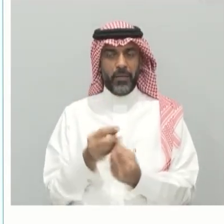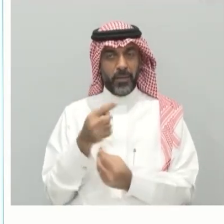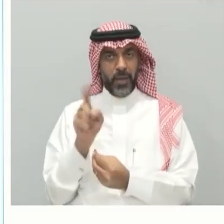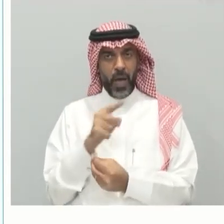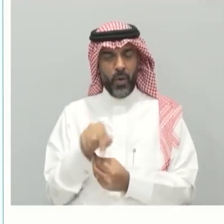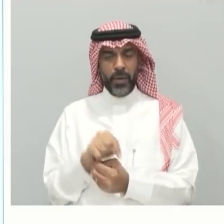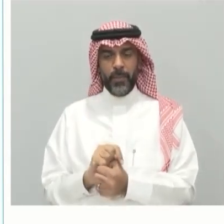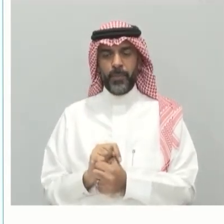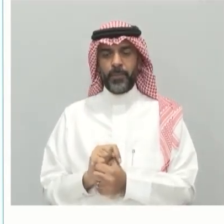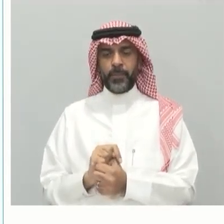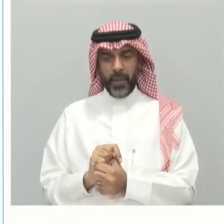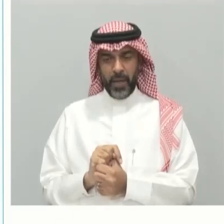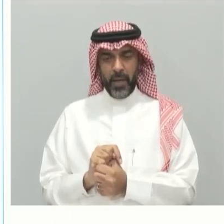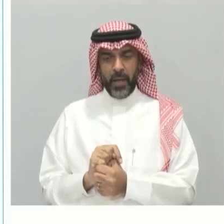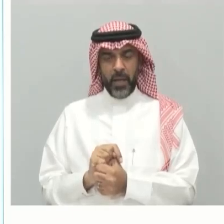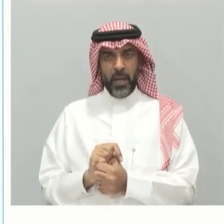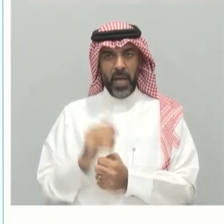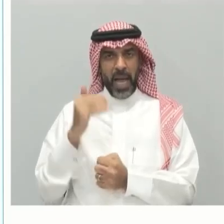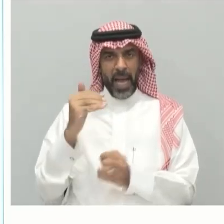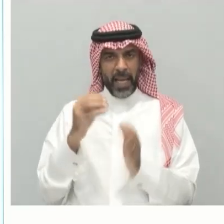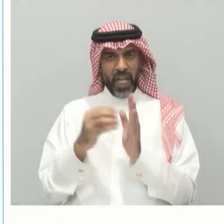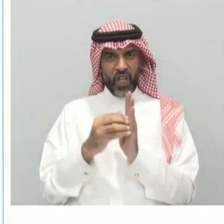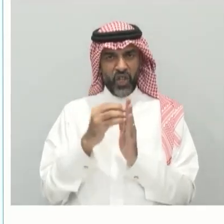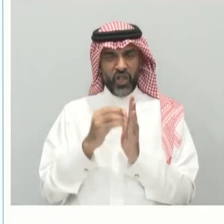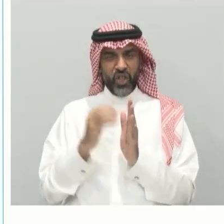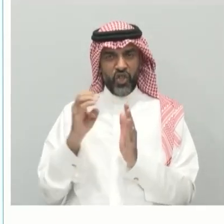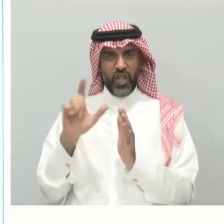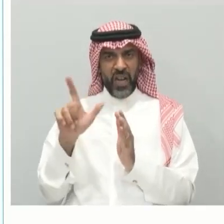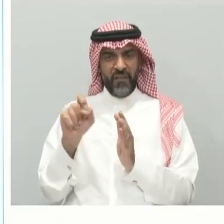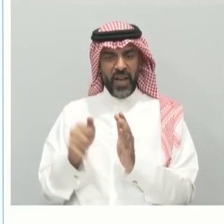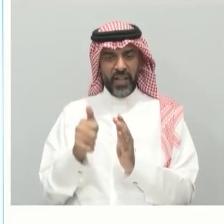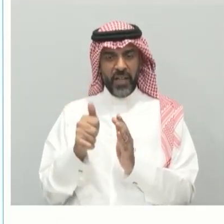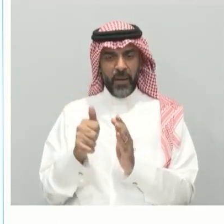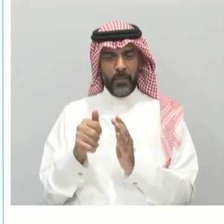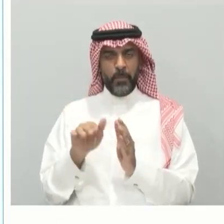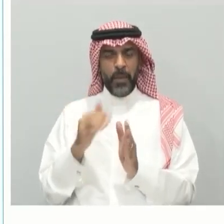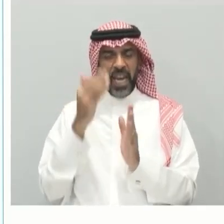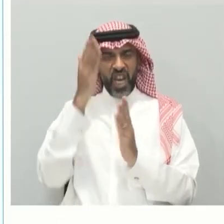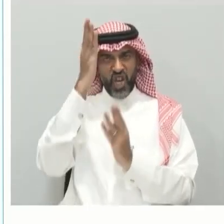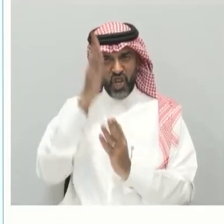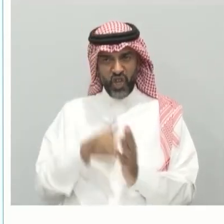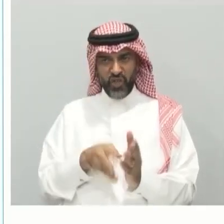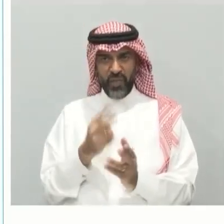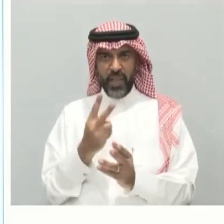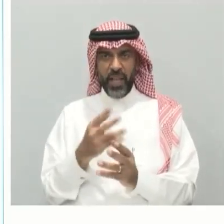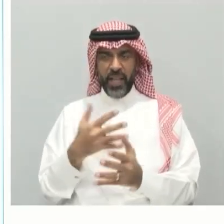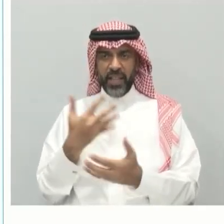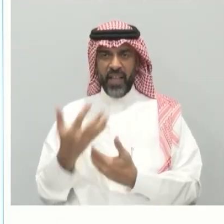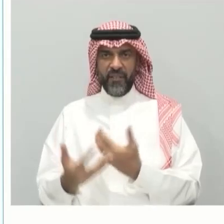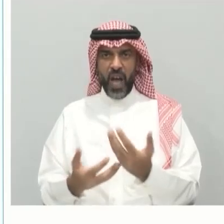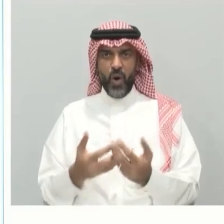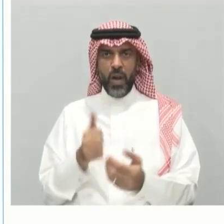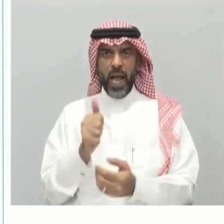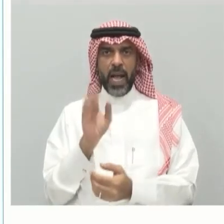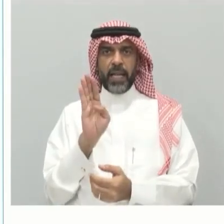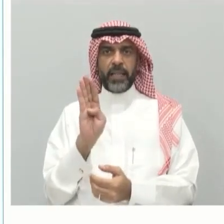هذه منطقه كذلك وكذلك الثالث تتكون الخليه جلفانيه من نصفي تفاعل اكسده هل العباره